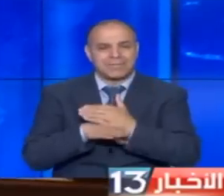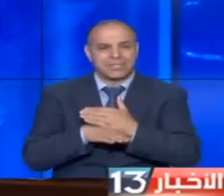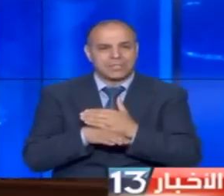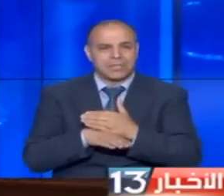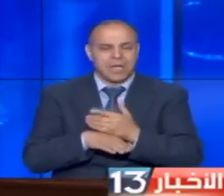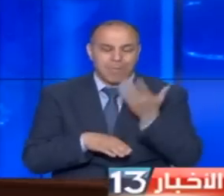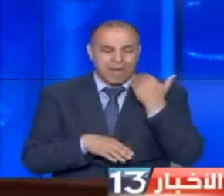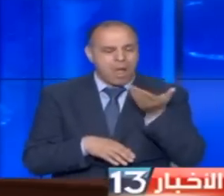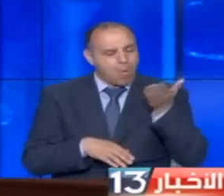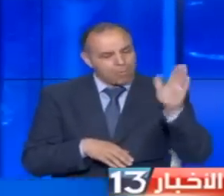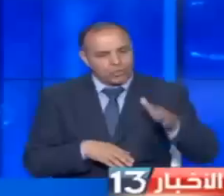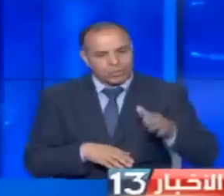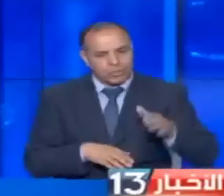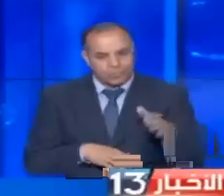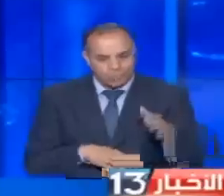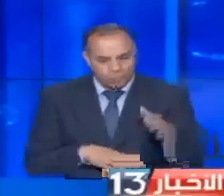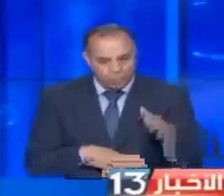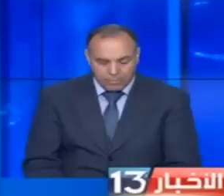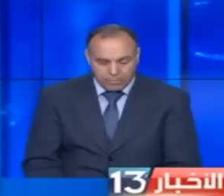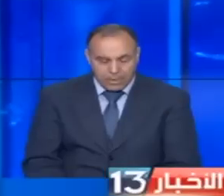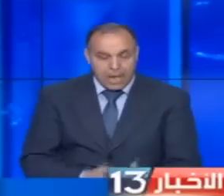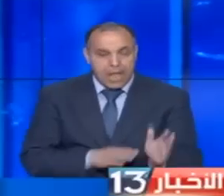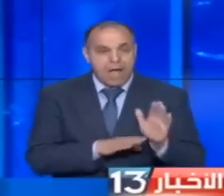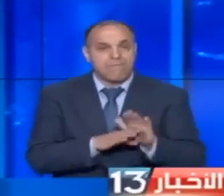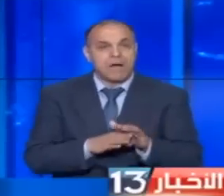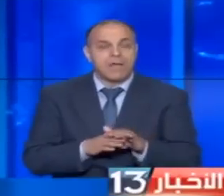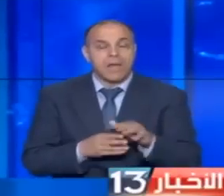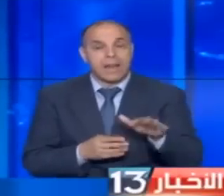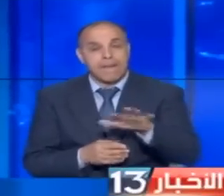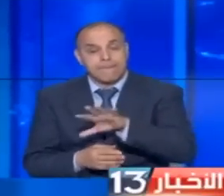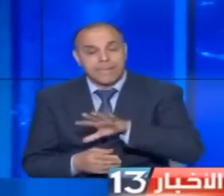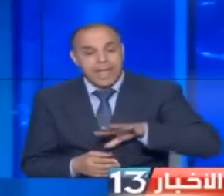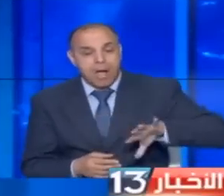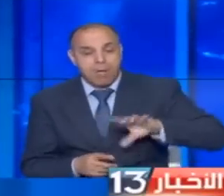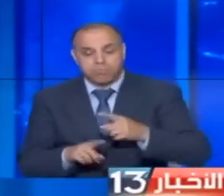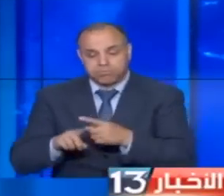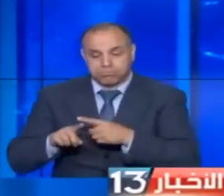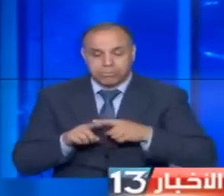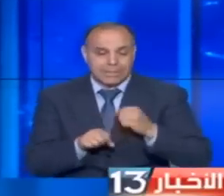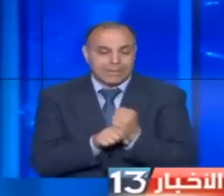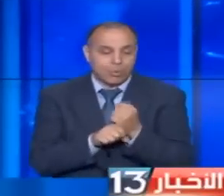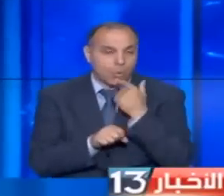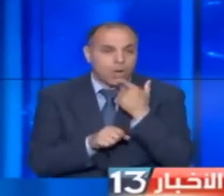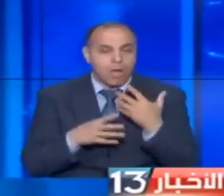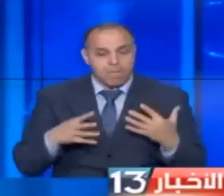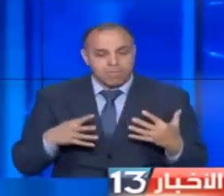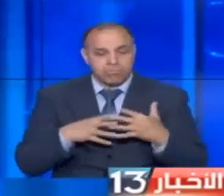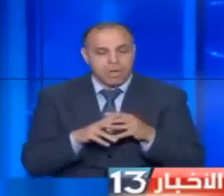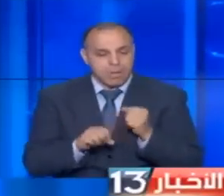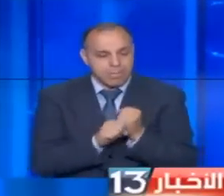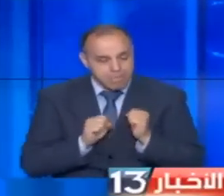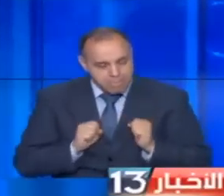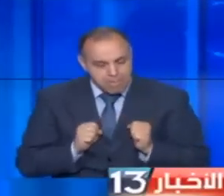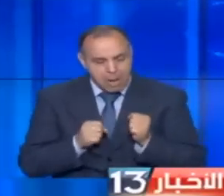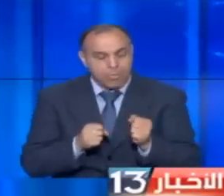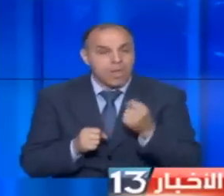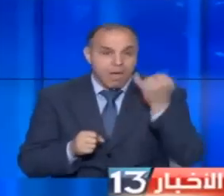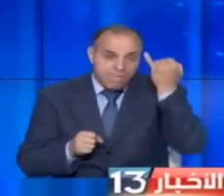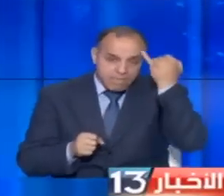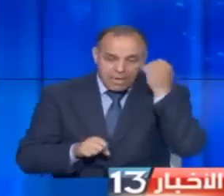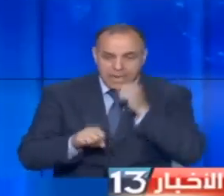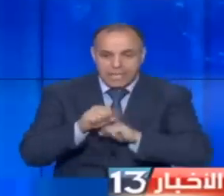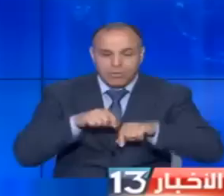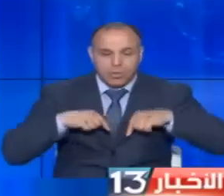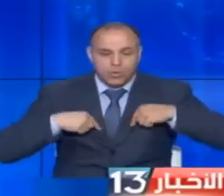ولايه قفصه الحفاظ على البيئه عمل تشاركي يتطور بتظافر الجهود مبدا نظمت